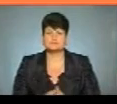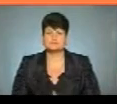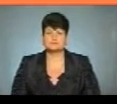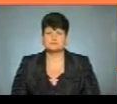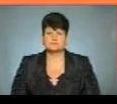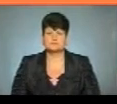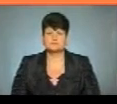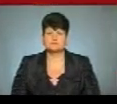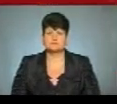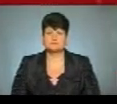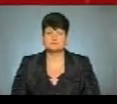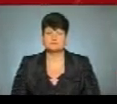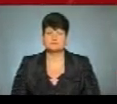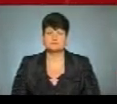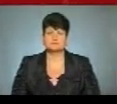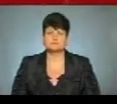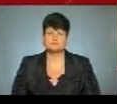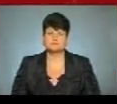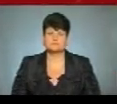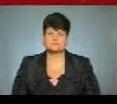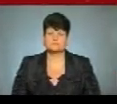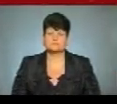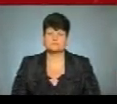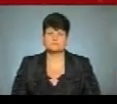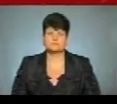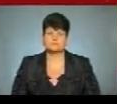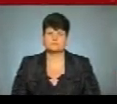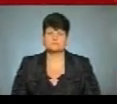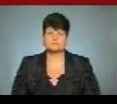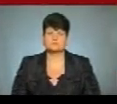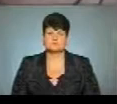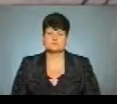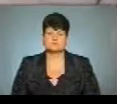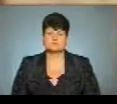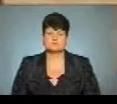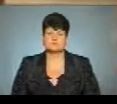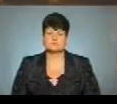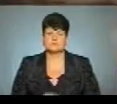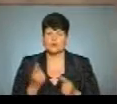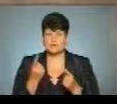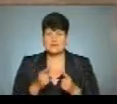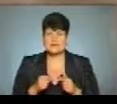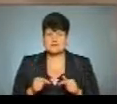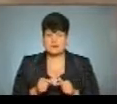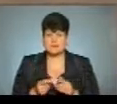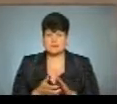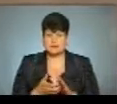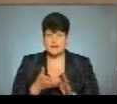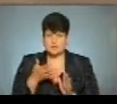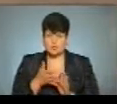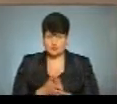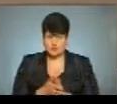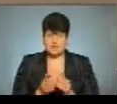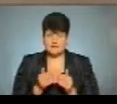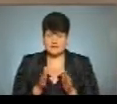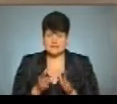Вот одна із сфер, в якій бракує прозорості, публічності,